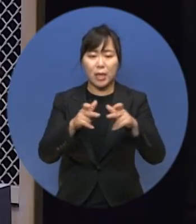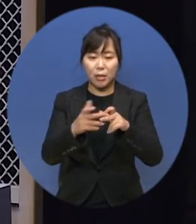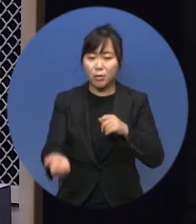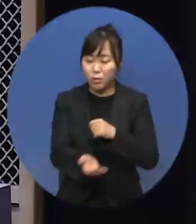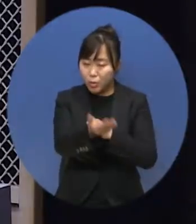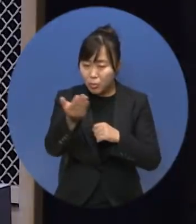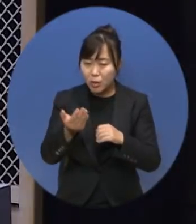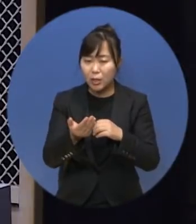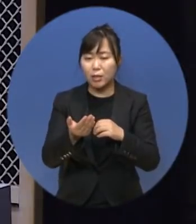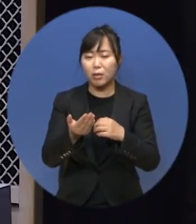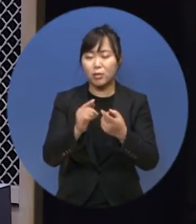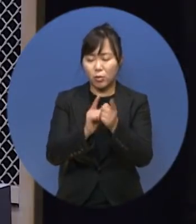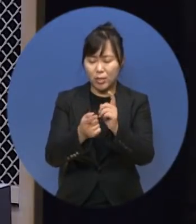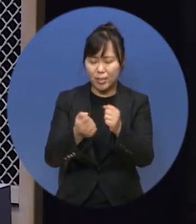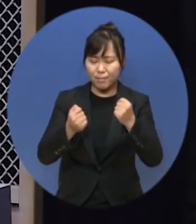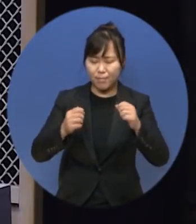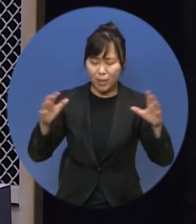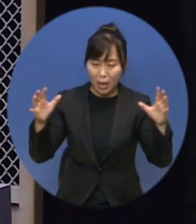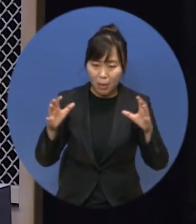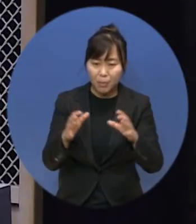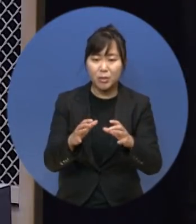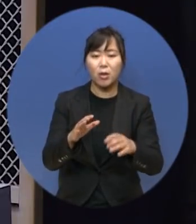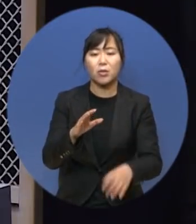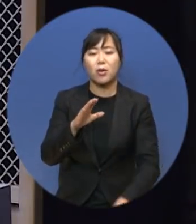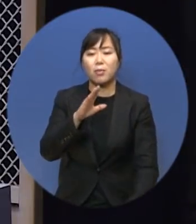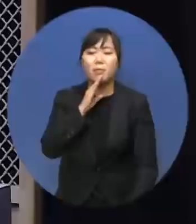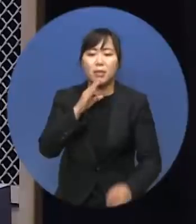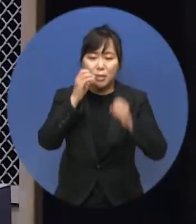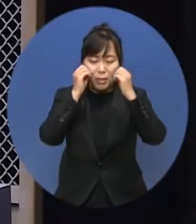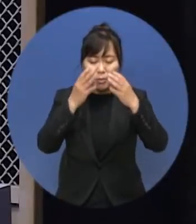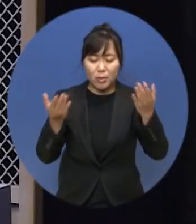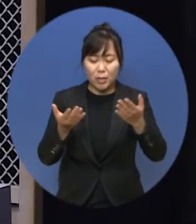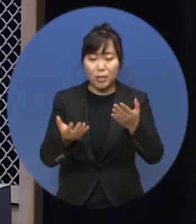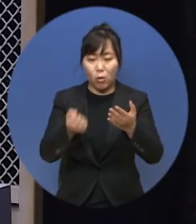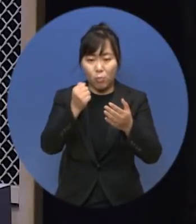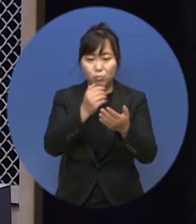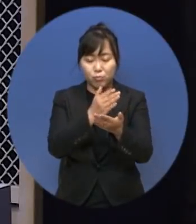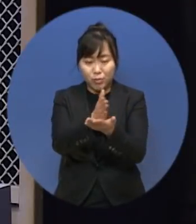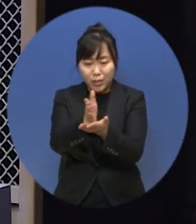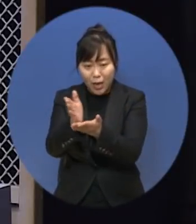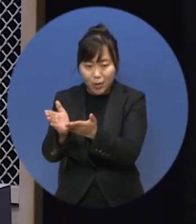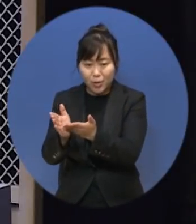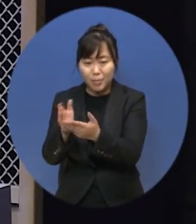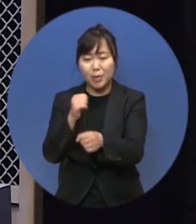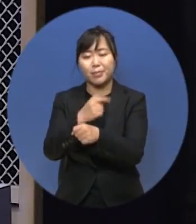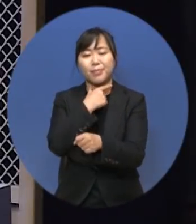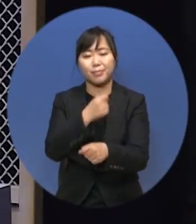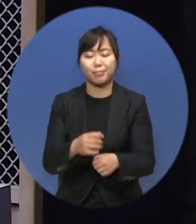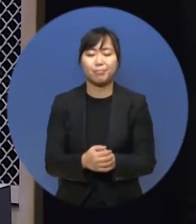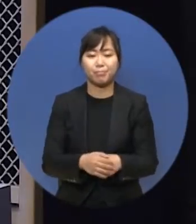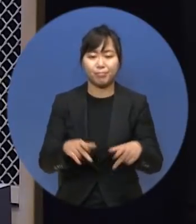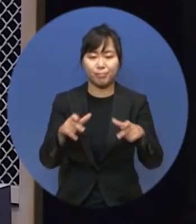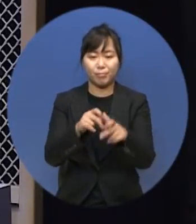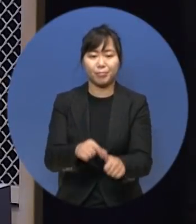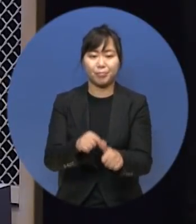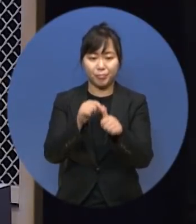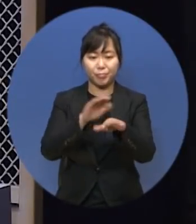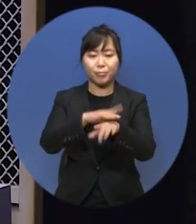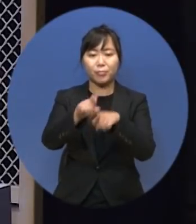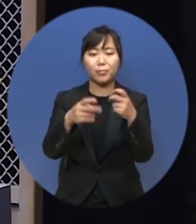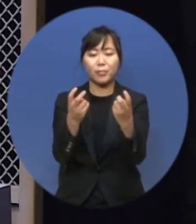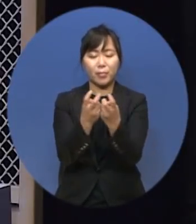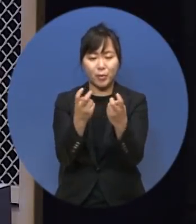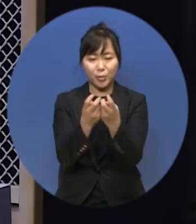여러분들이 힘을 합쳐서 정말 새로운 직업 분야를 많이 개척해 나갔으면 하고요. 또 장애인 고용을